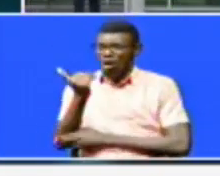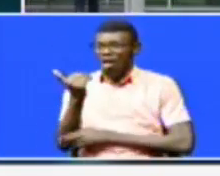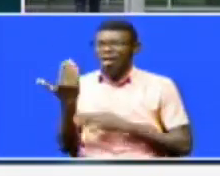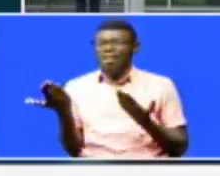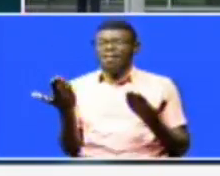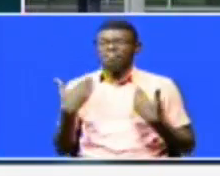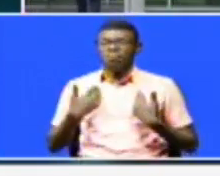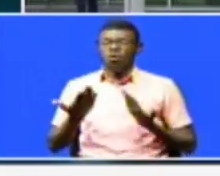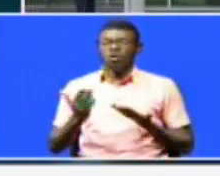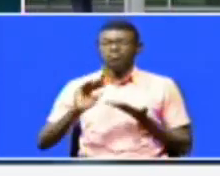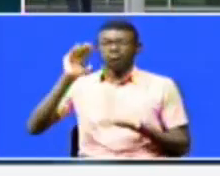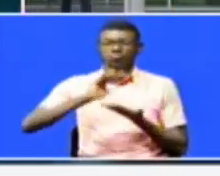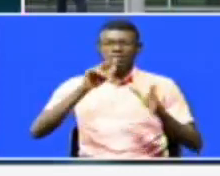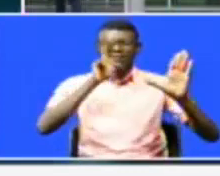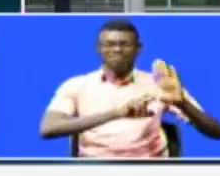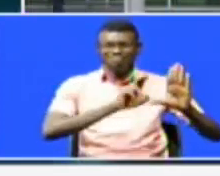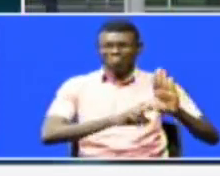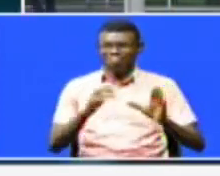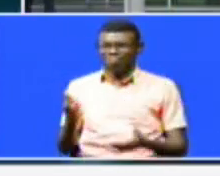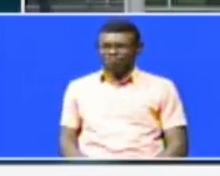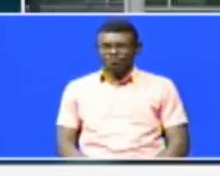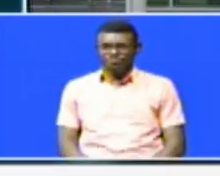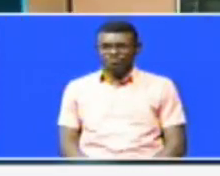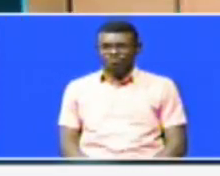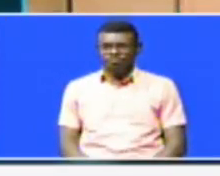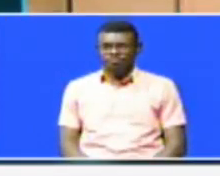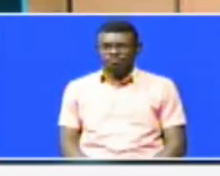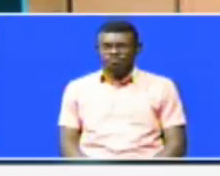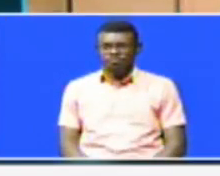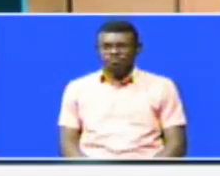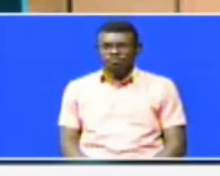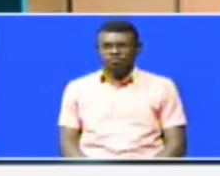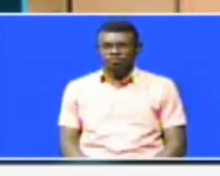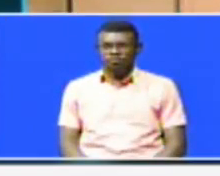wa abiria. Rajab Hassan, KTN News, Dar es Salaam. Jamaa na